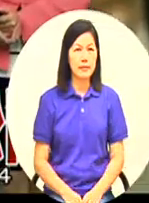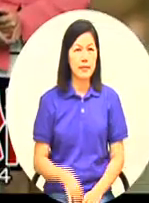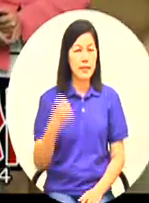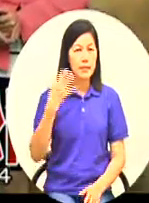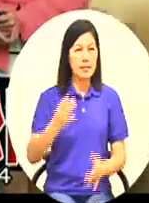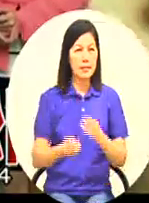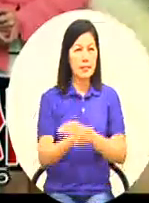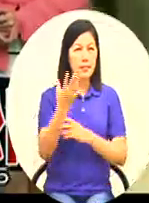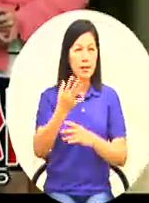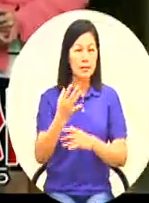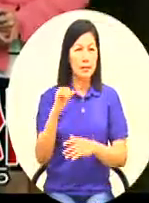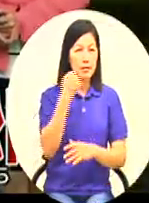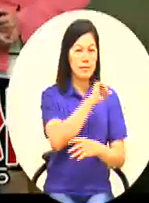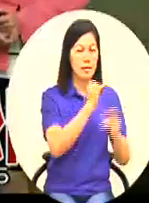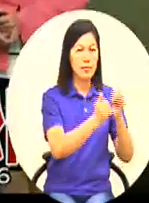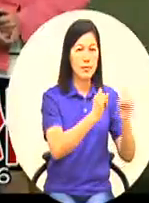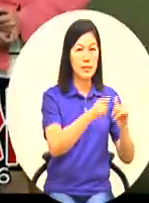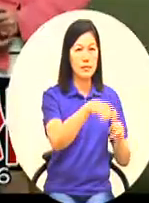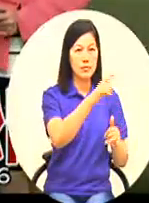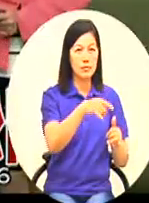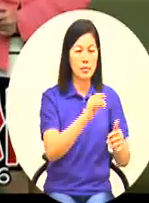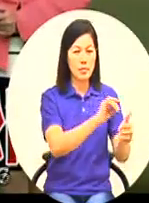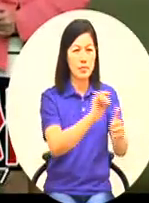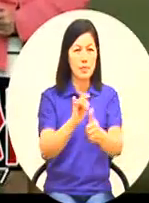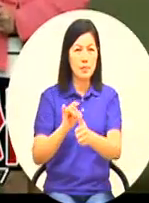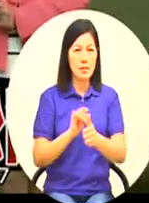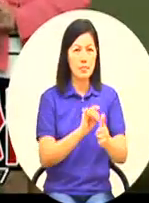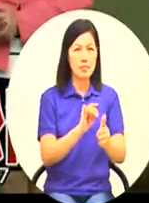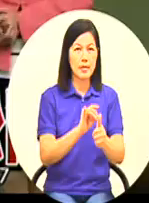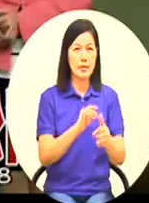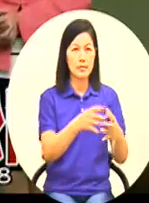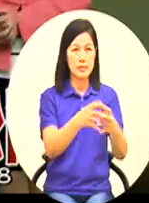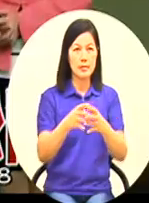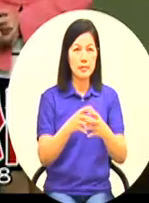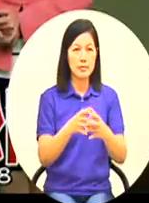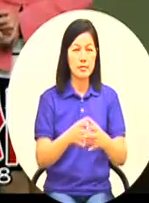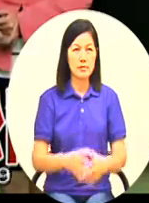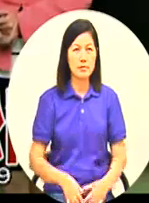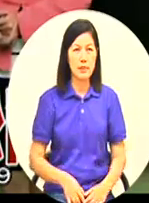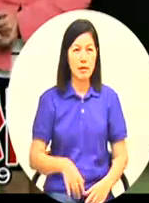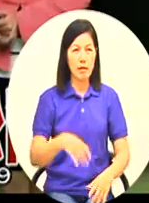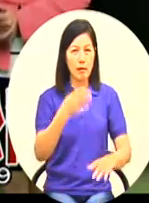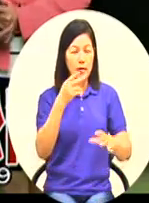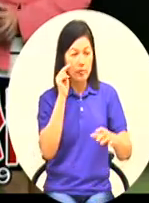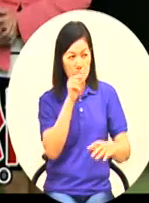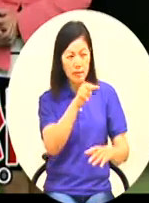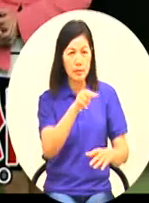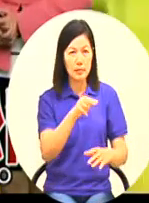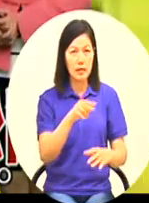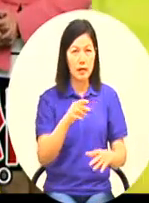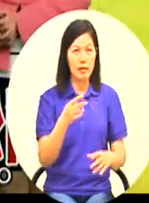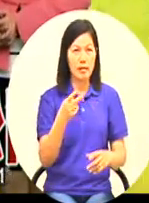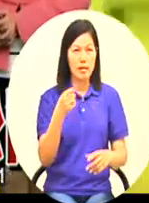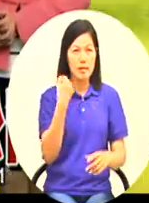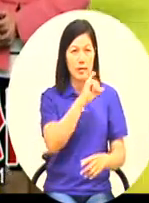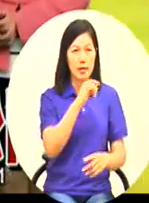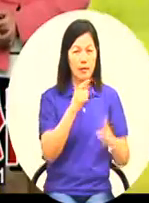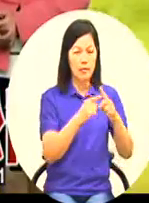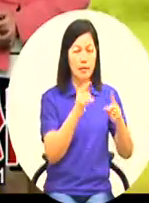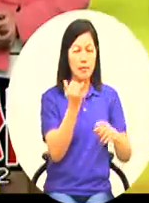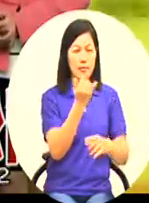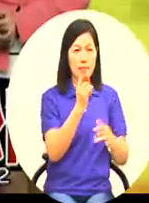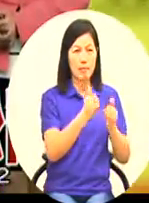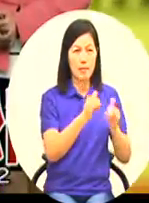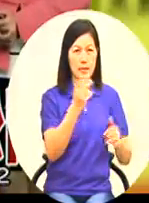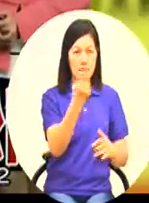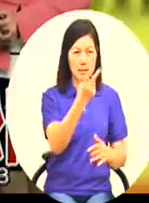名台湾人详述他们的诈骗手法。而镜头当中可以看到两名台湾的诈骗犯在镜头前面表示忏悔，